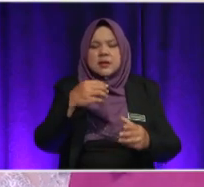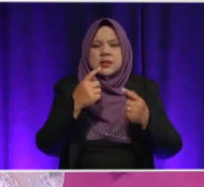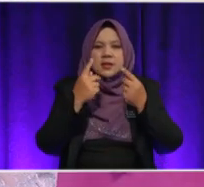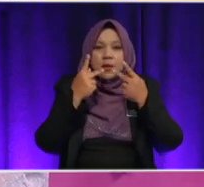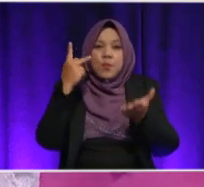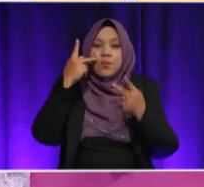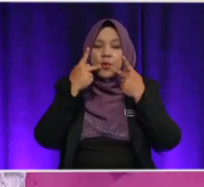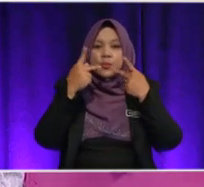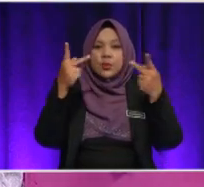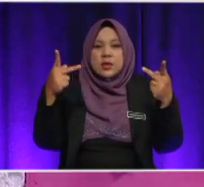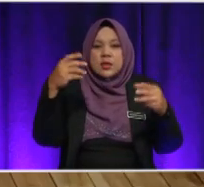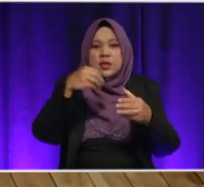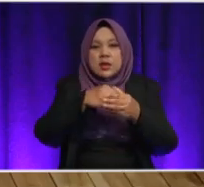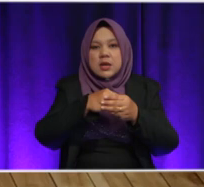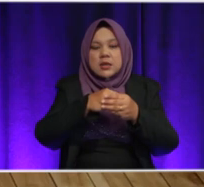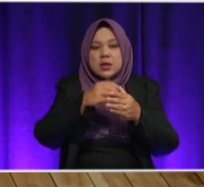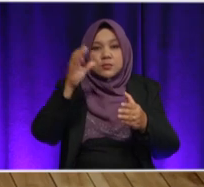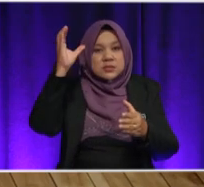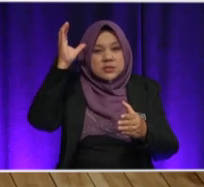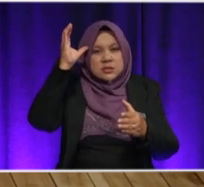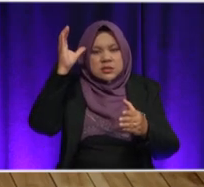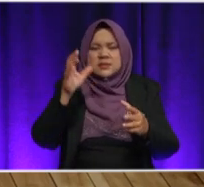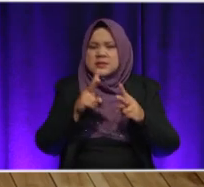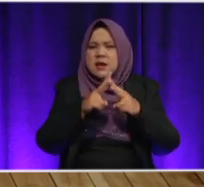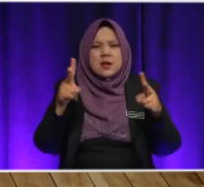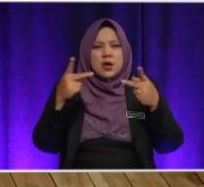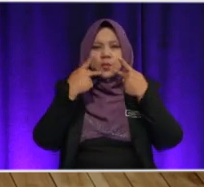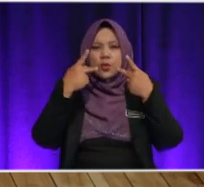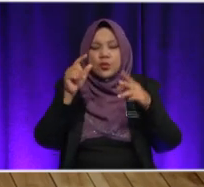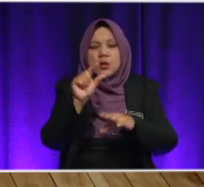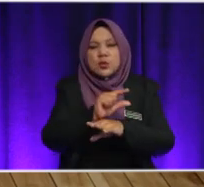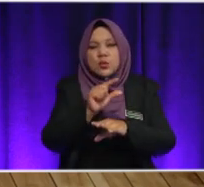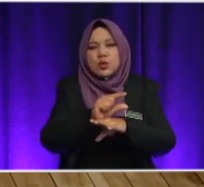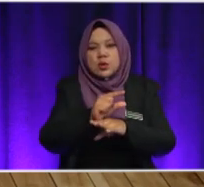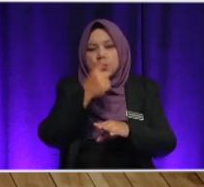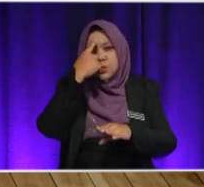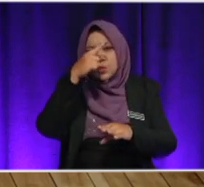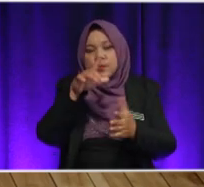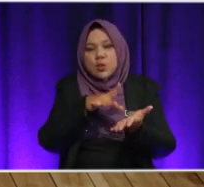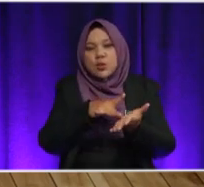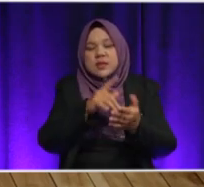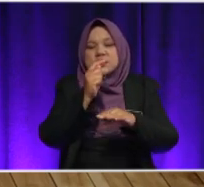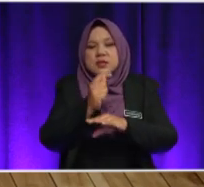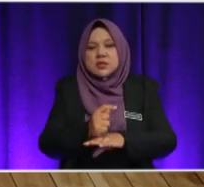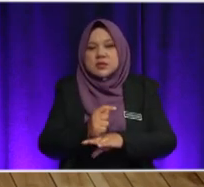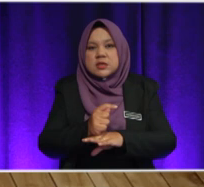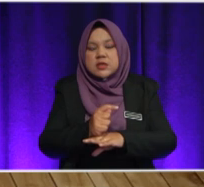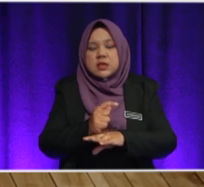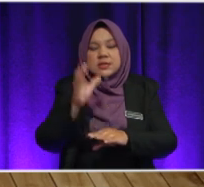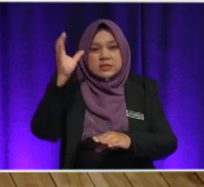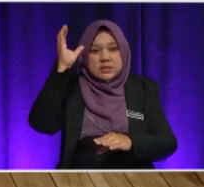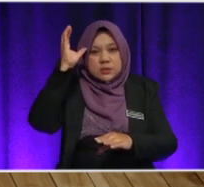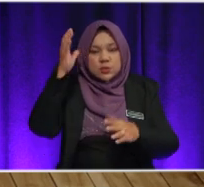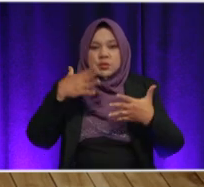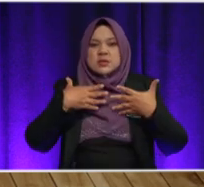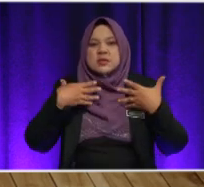kaum Cina Rani ini merupakan herba yang sangat populer yang digunakan dalam perubahan tradisional kaum Cina untuk memelihara